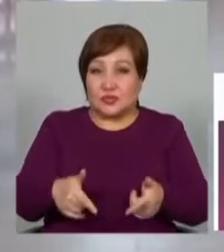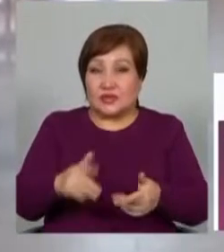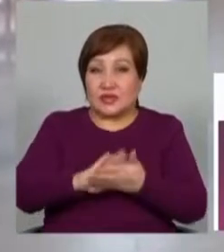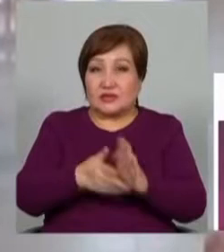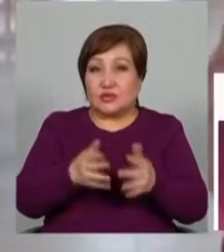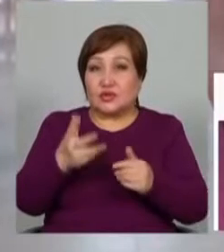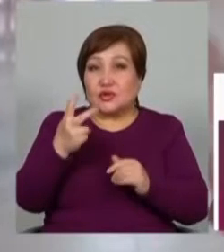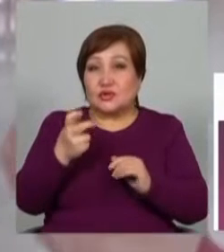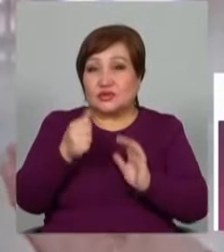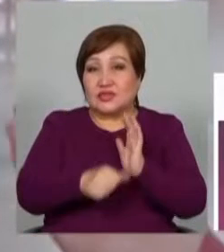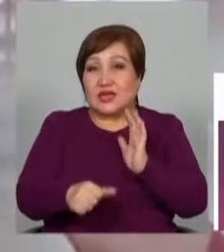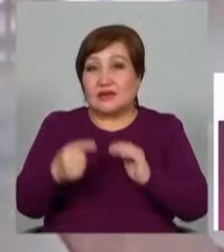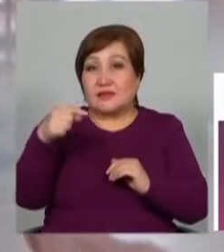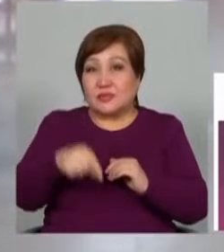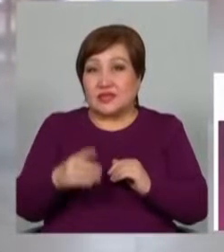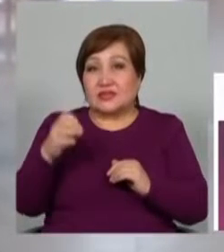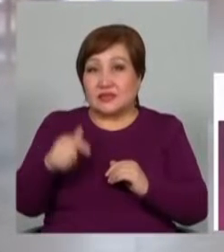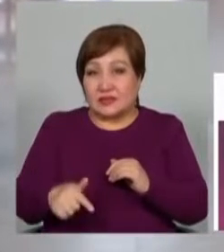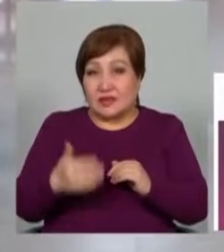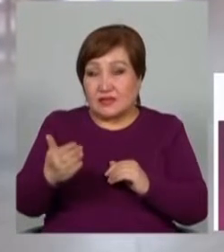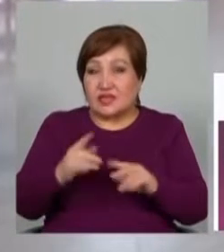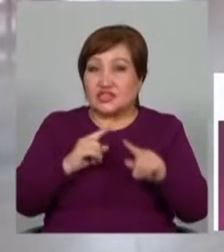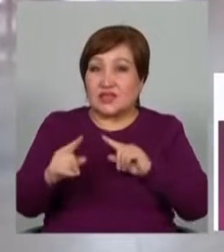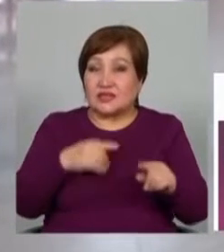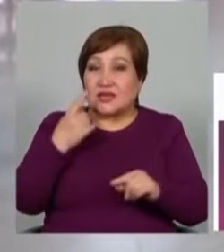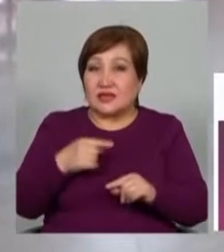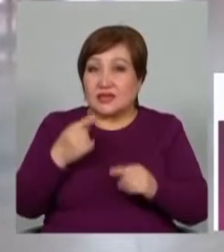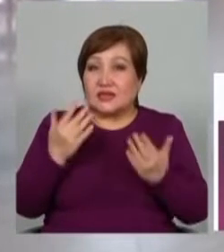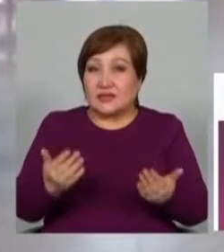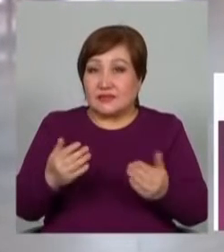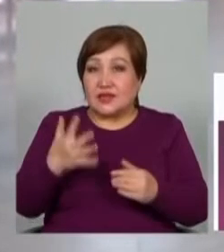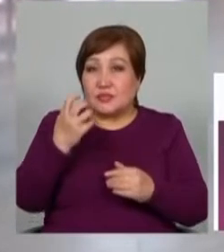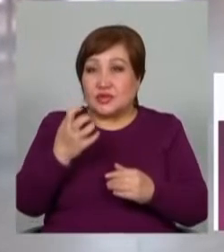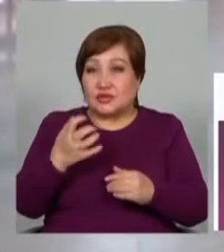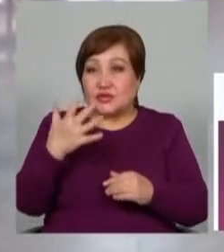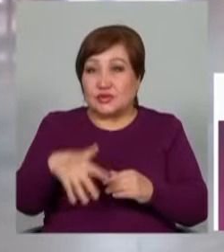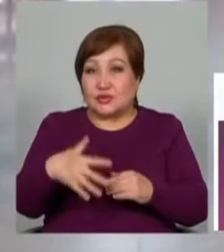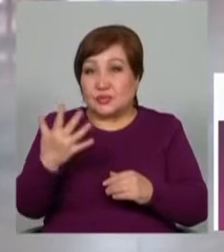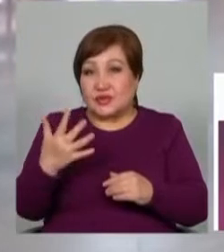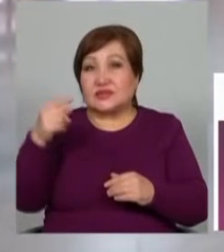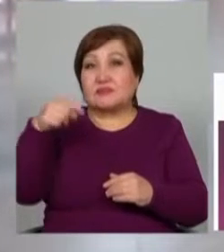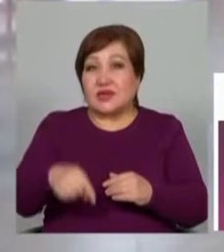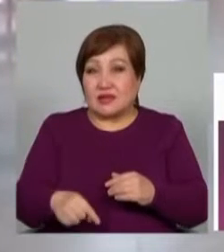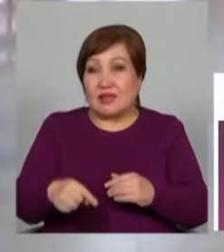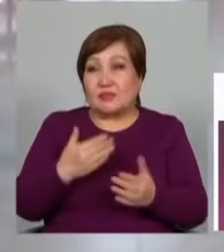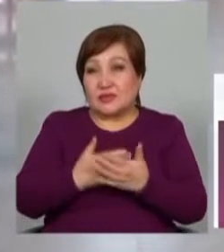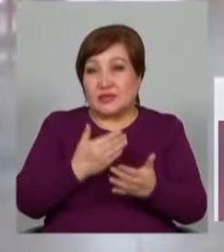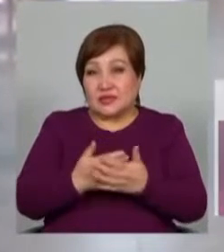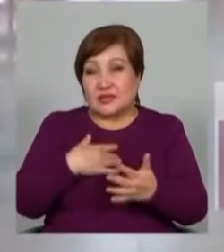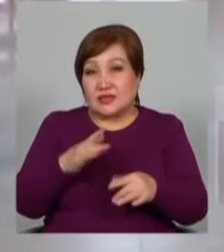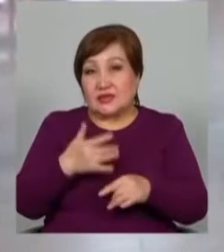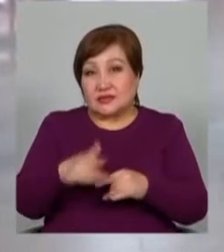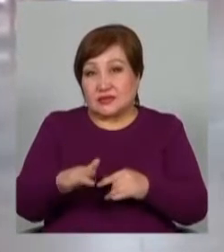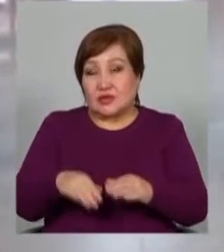теңге. Ал жаңағындай жиналыста айтылды, енді 555 мың, примерно біздің есептеуіміз бойынша 555 мыңға